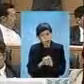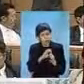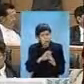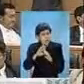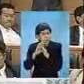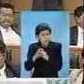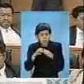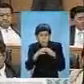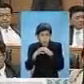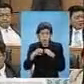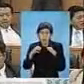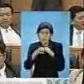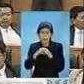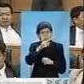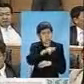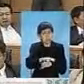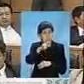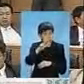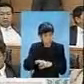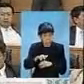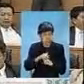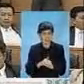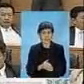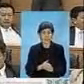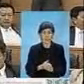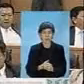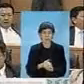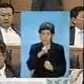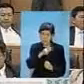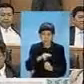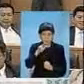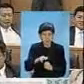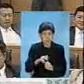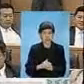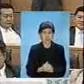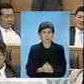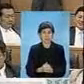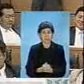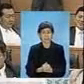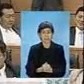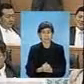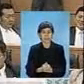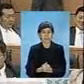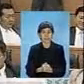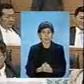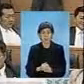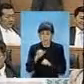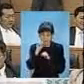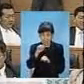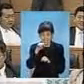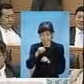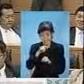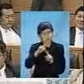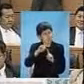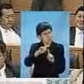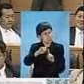ากับคดียุบพรรคไทยรักไทยพอดีเป๊ะครับท่านประธานประกาศฉบับนั้นออกมาเดือน